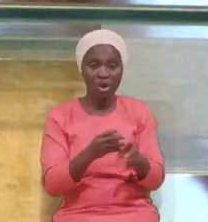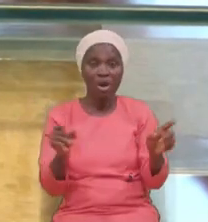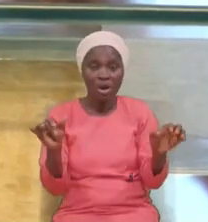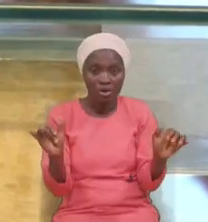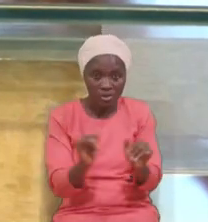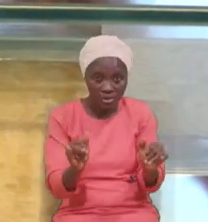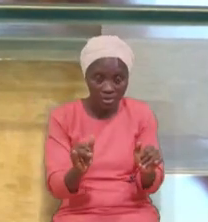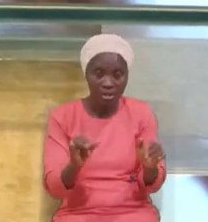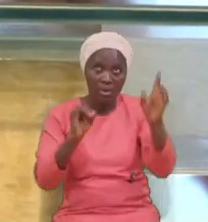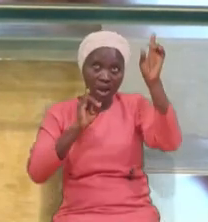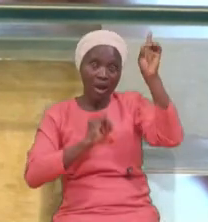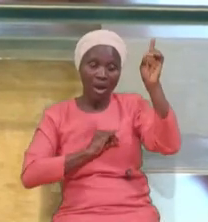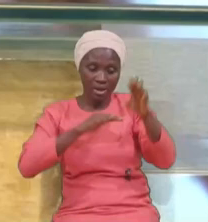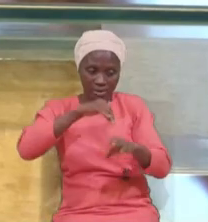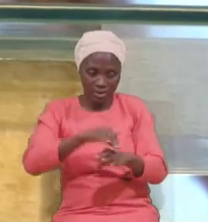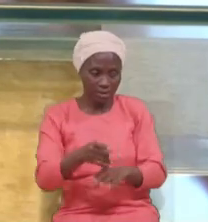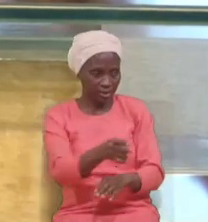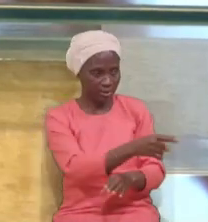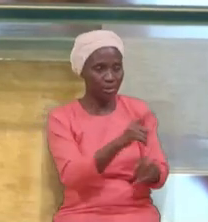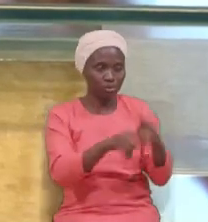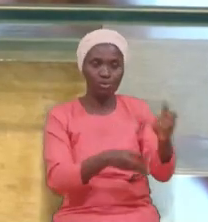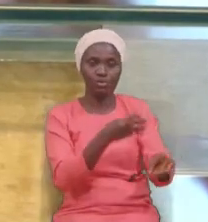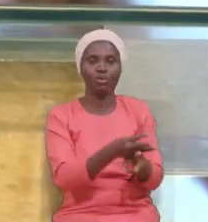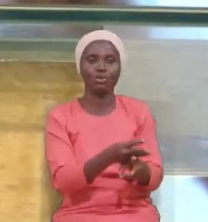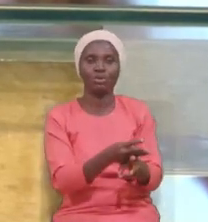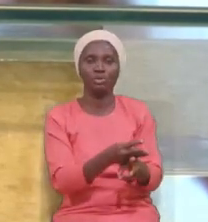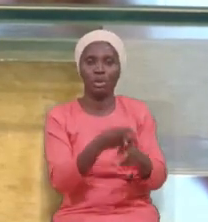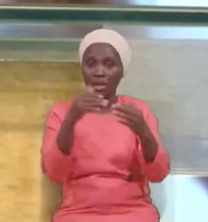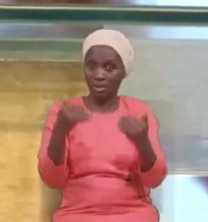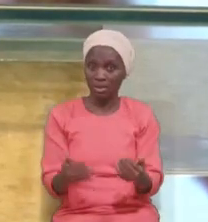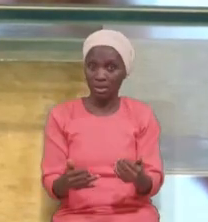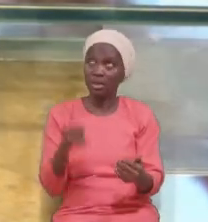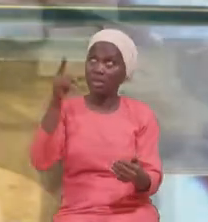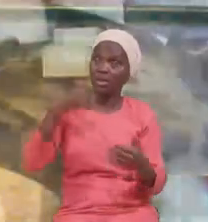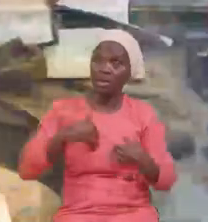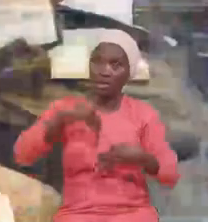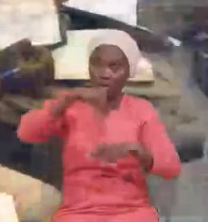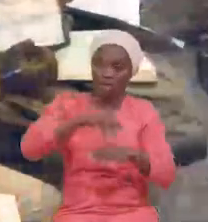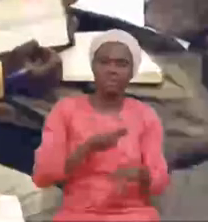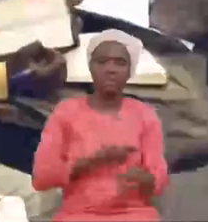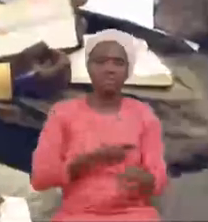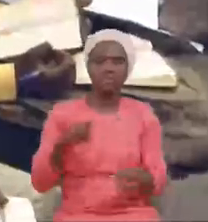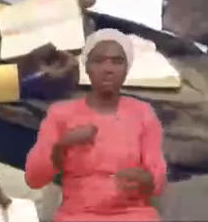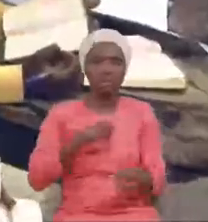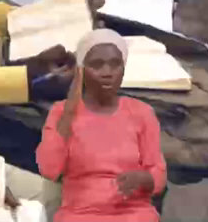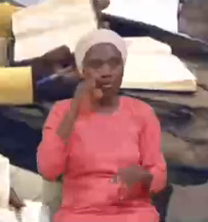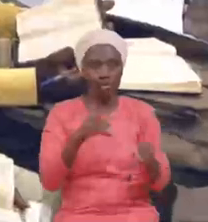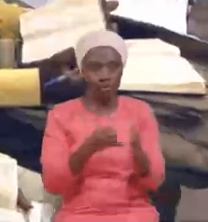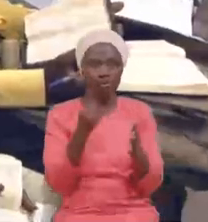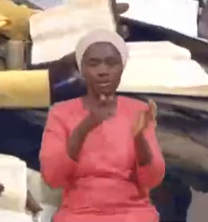je les ai aussi envoyés dans le monde. Maintenant, il nous a envoyés et nous allons le